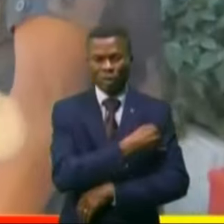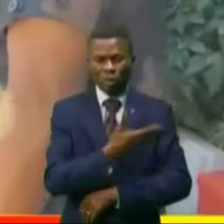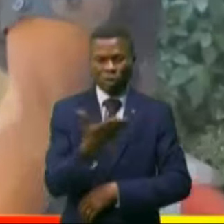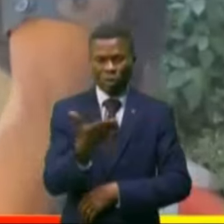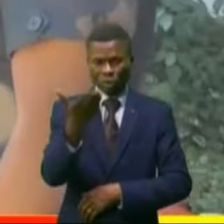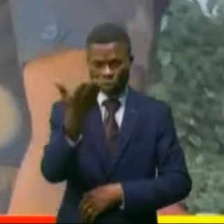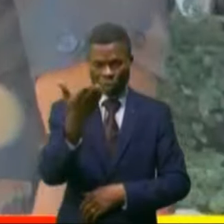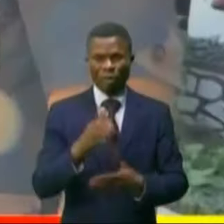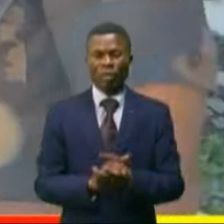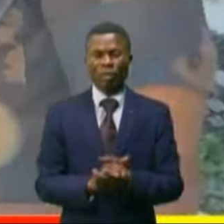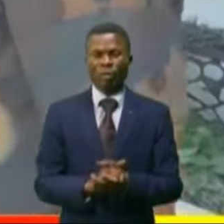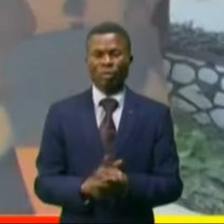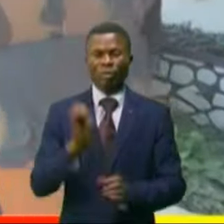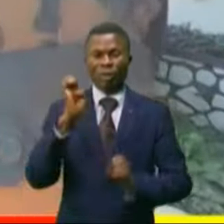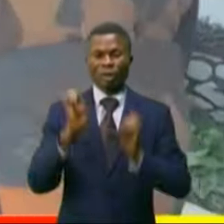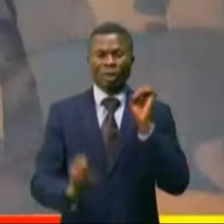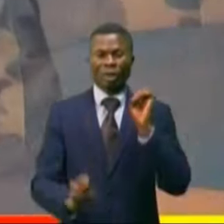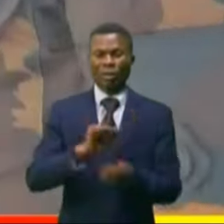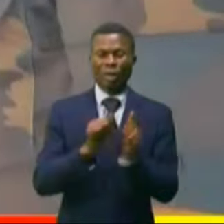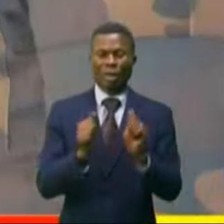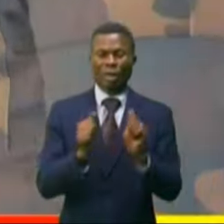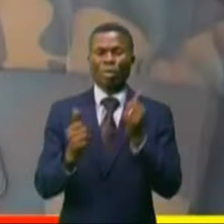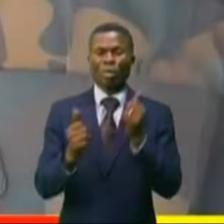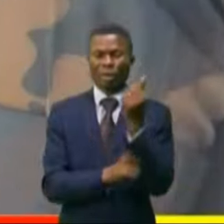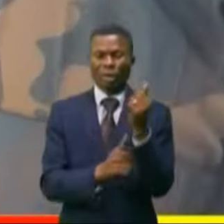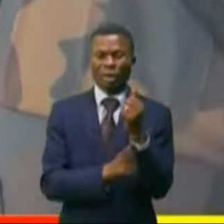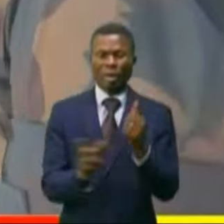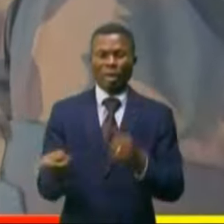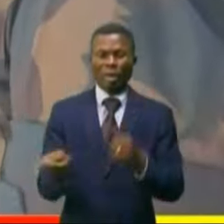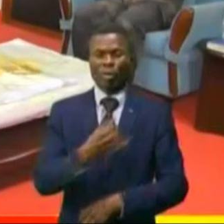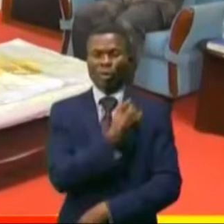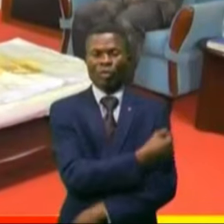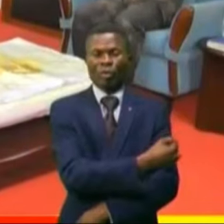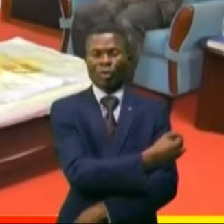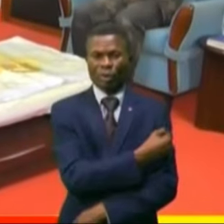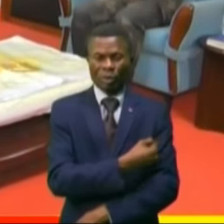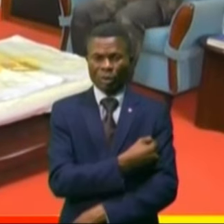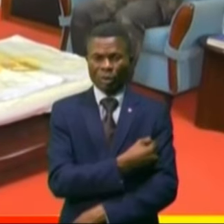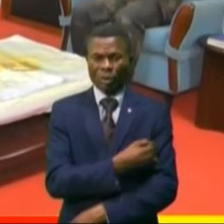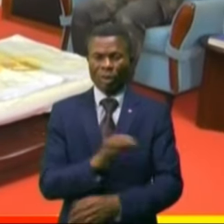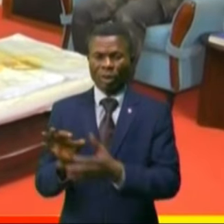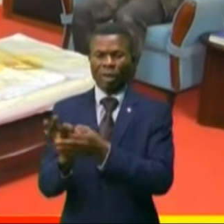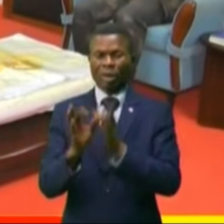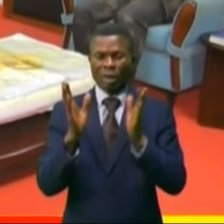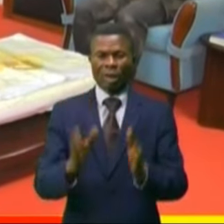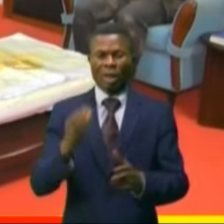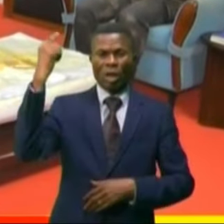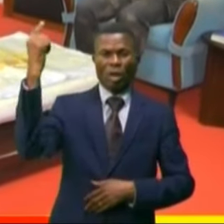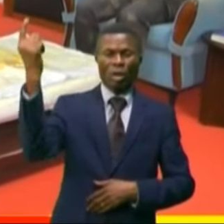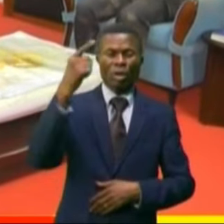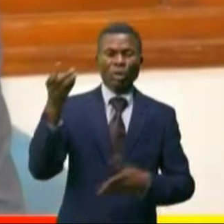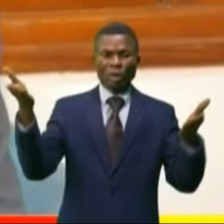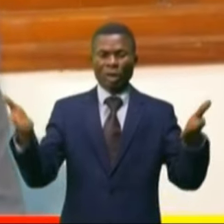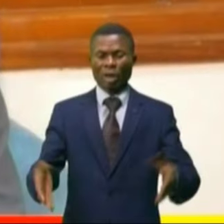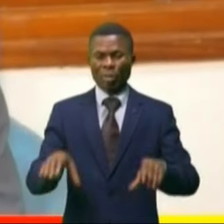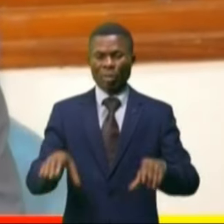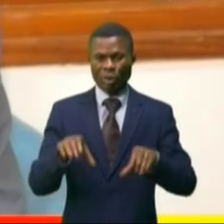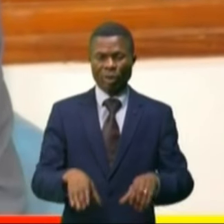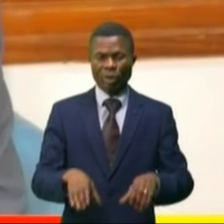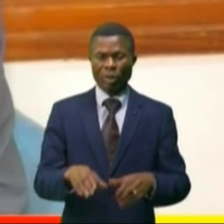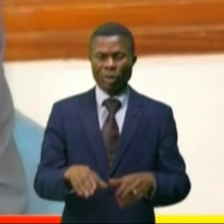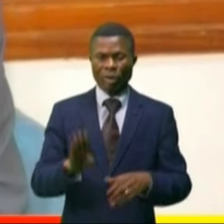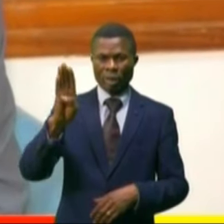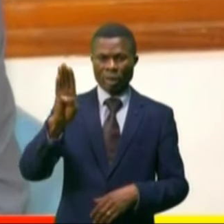mission d'évaluation de la situation humanitaire en province de Litori, le coordonnateur humanitaire en RDC, Bruno Le Marquis,